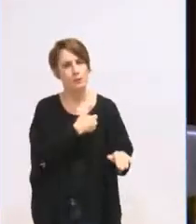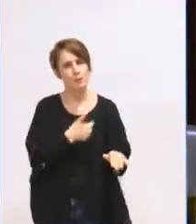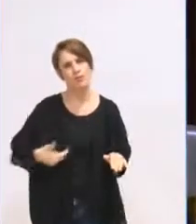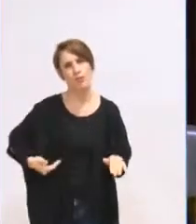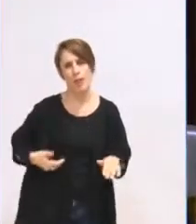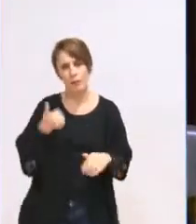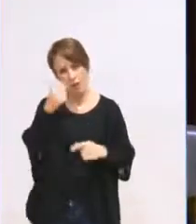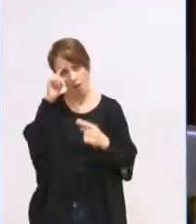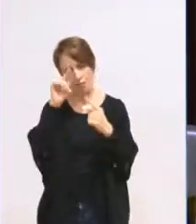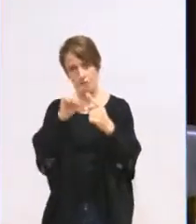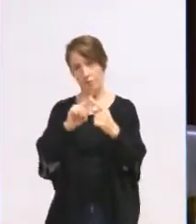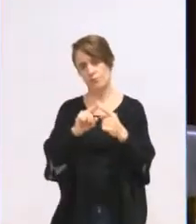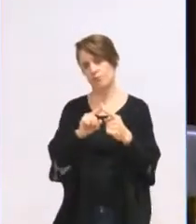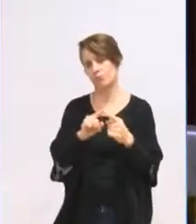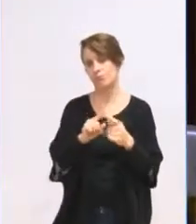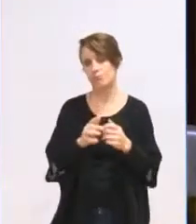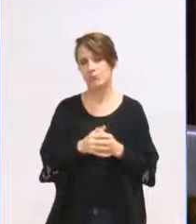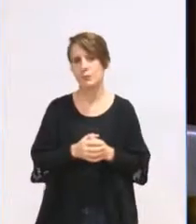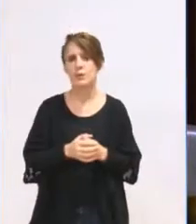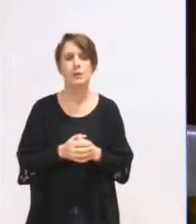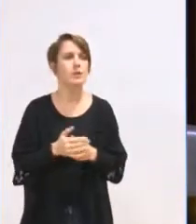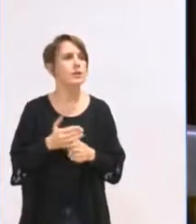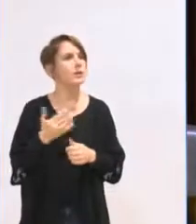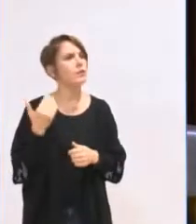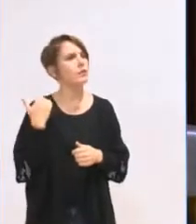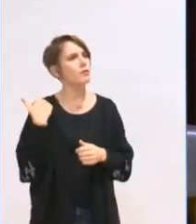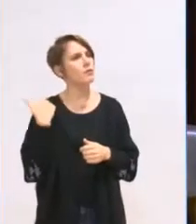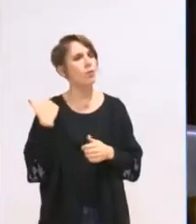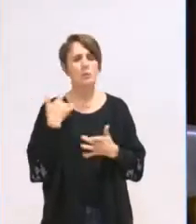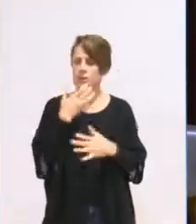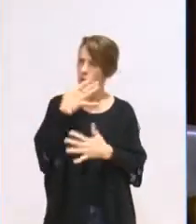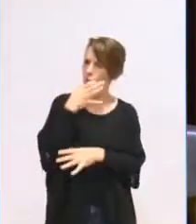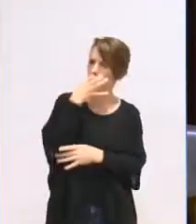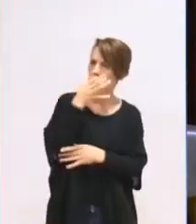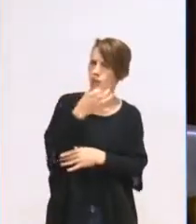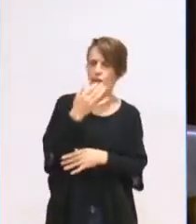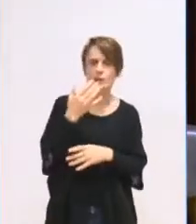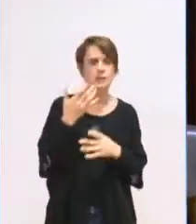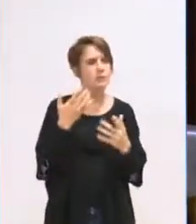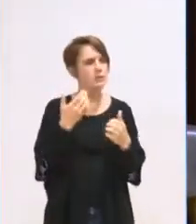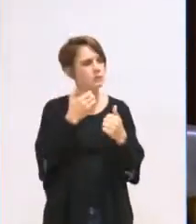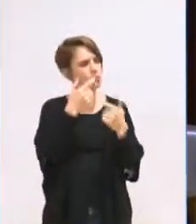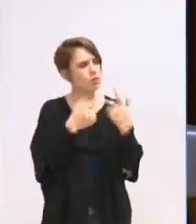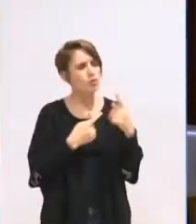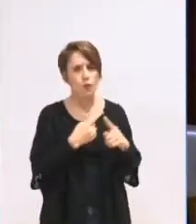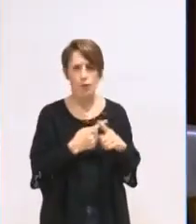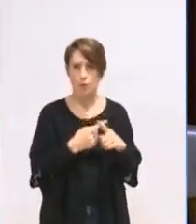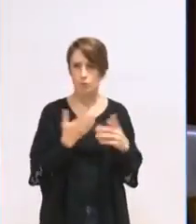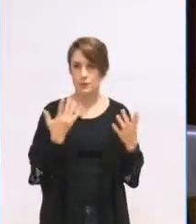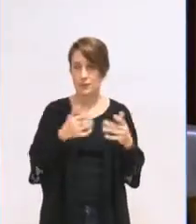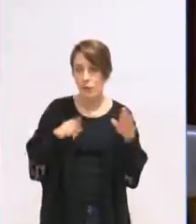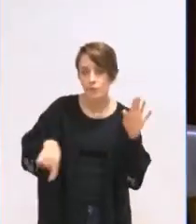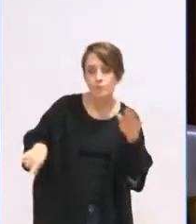parce que ça a été évoqué maintenant depuis plusieurs conseils municipaux, celui du pouvoir d'agir des habitants.